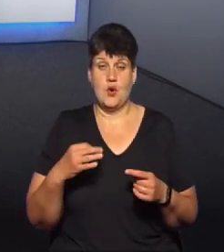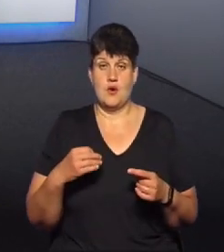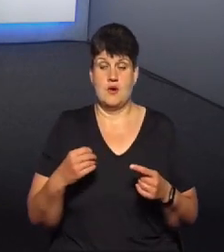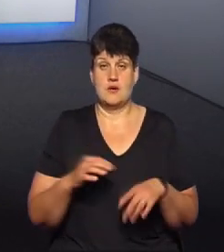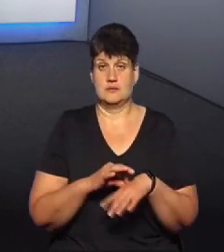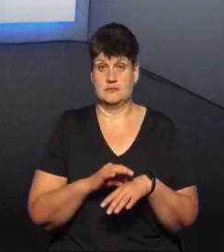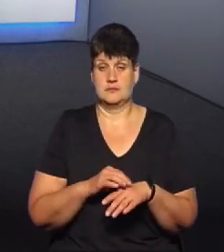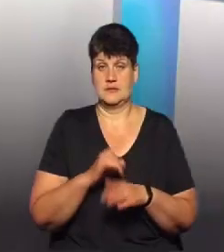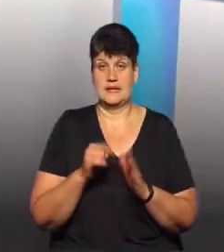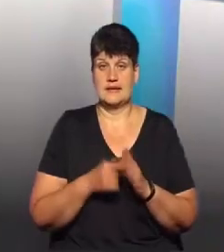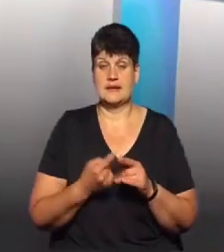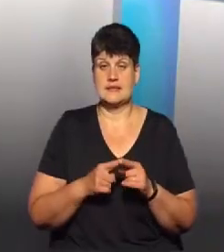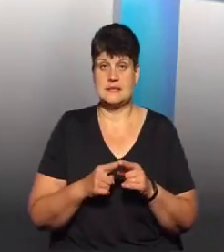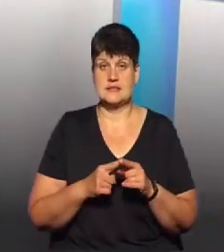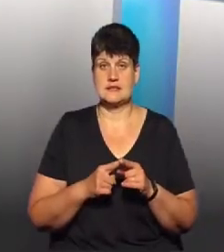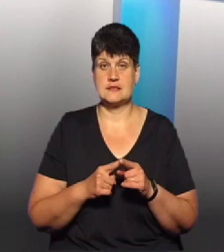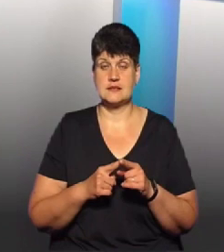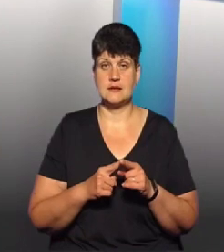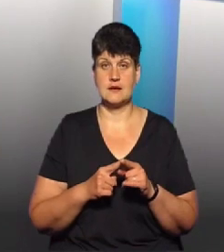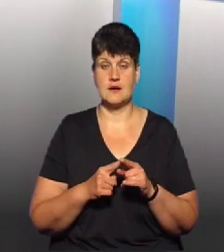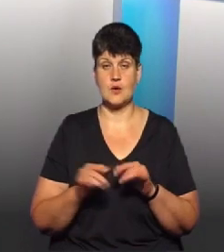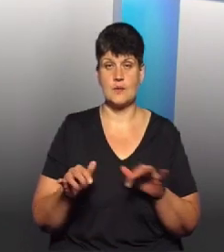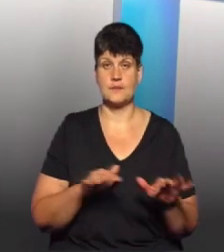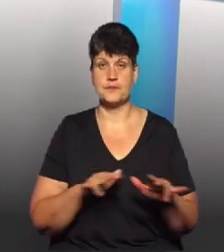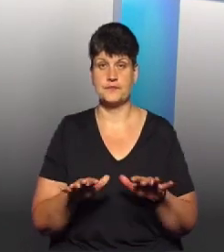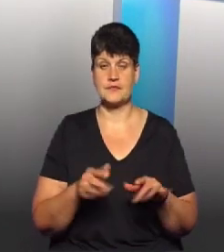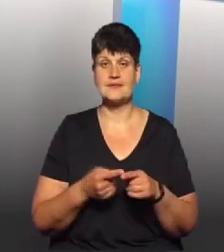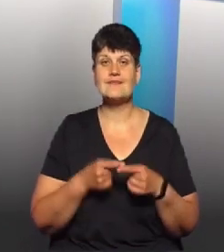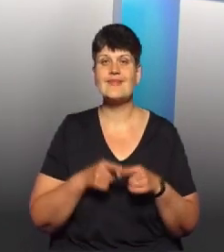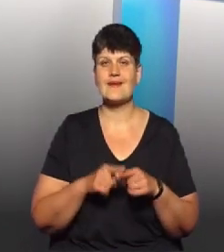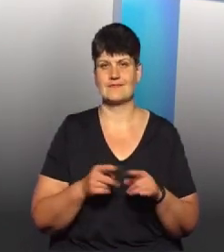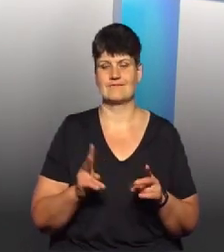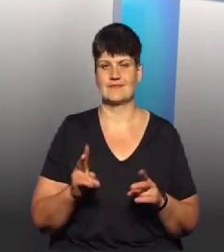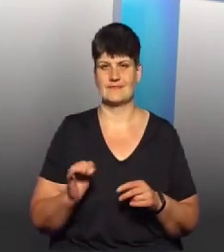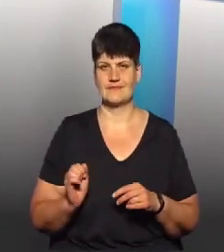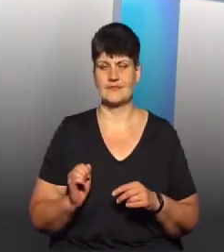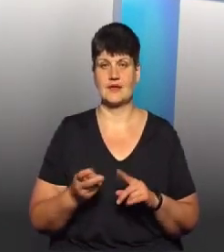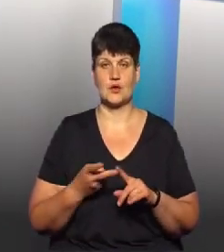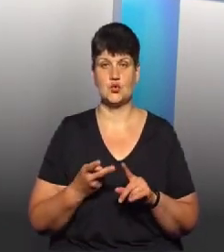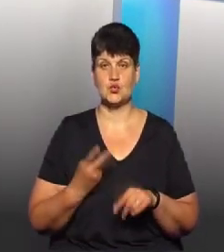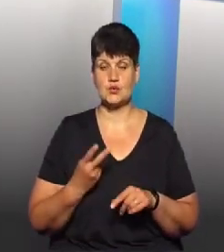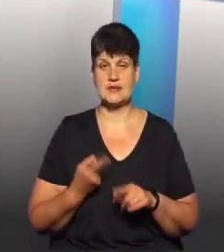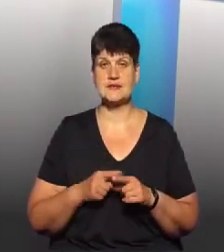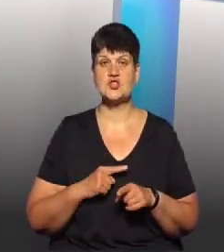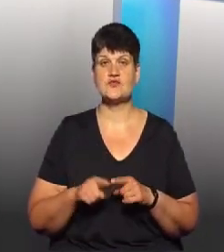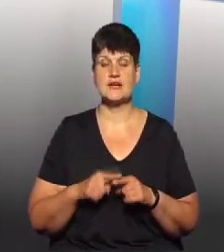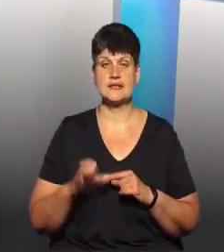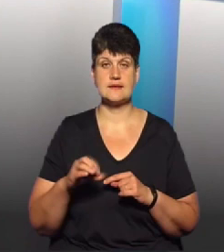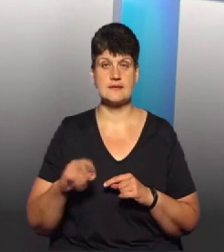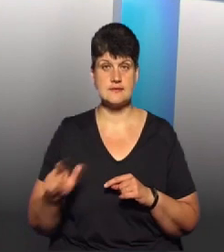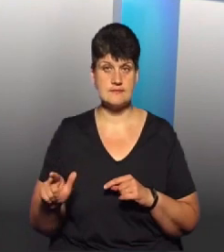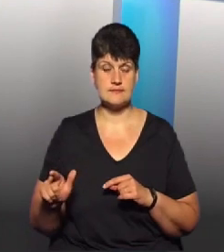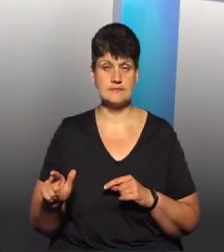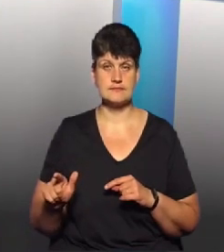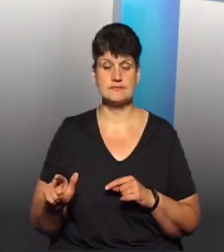це, в першу чергу, координаційні здібності. Це синонім техніки. Друге – це швидкість.